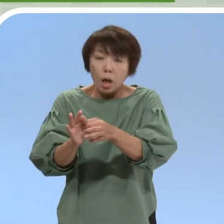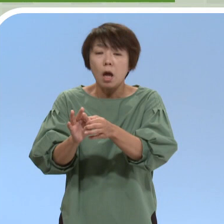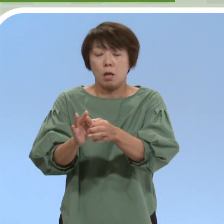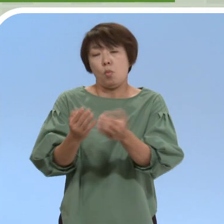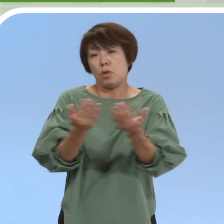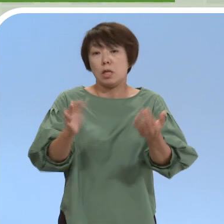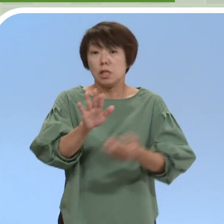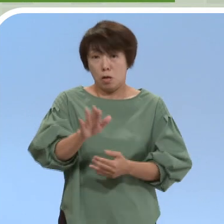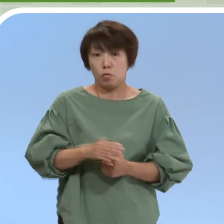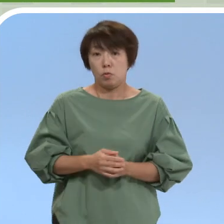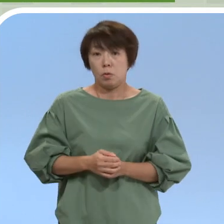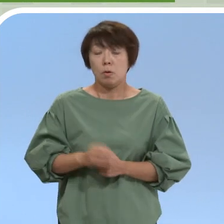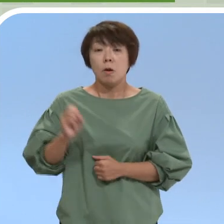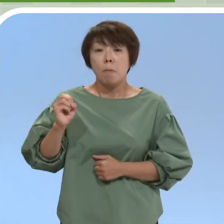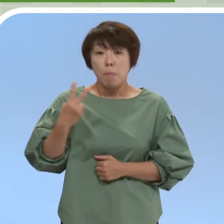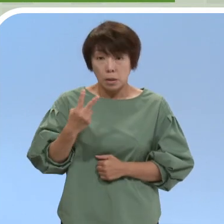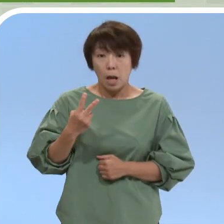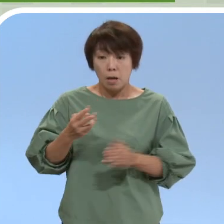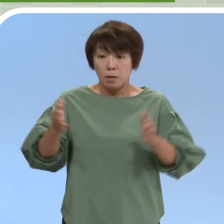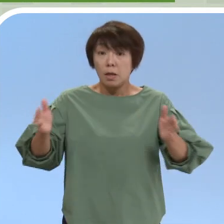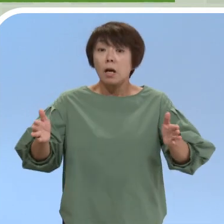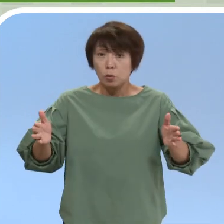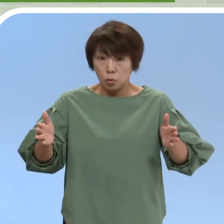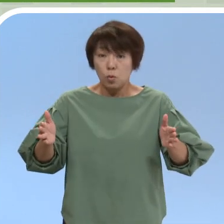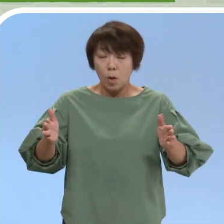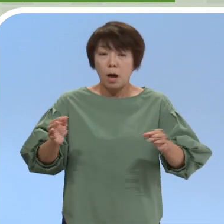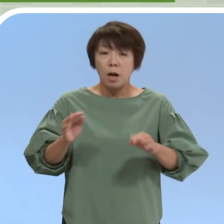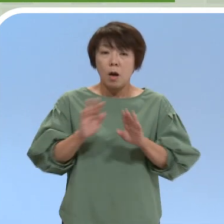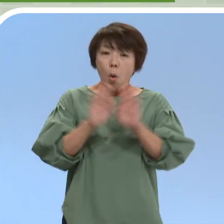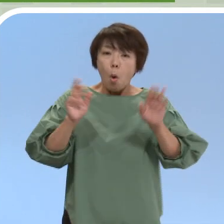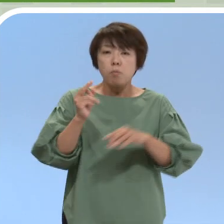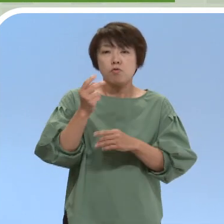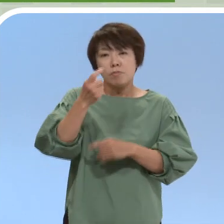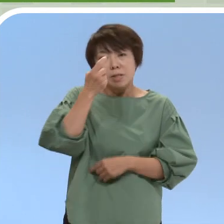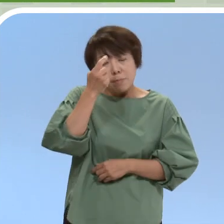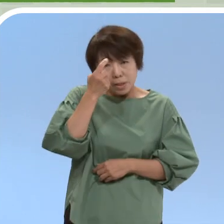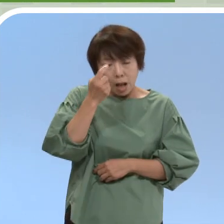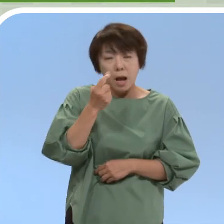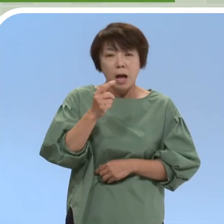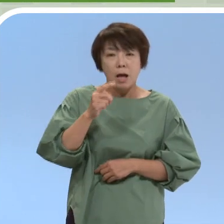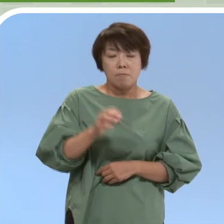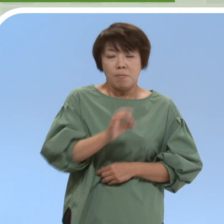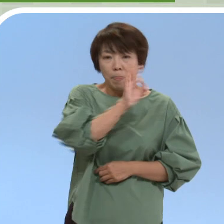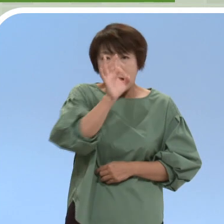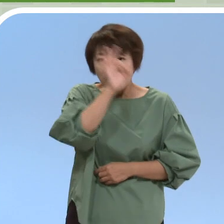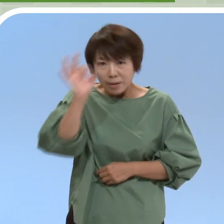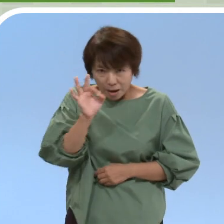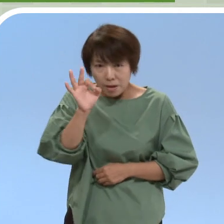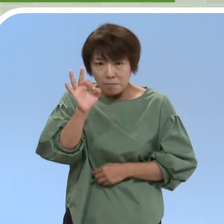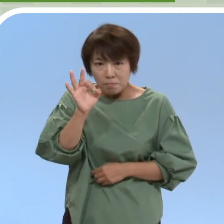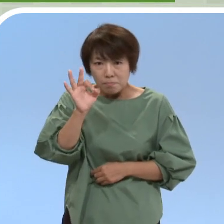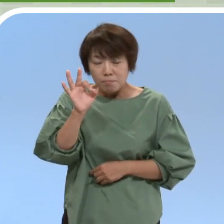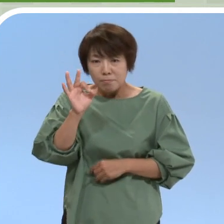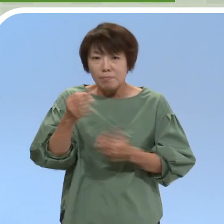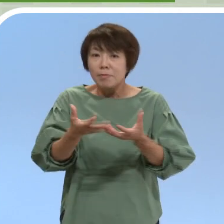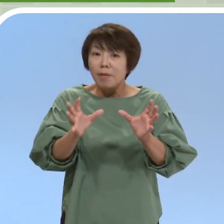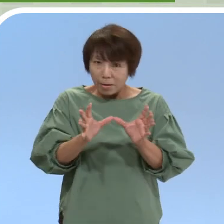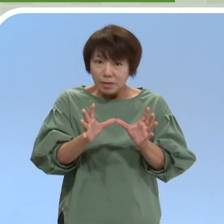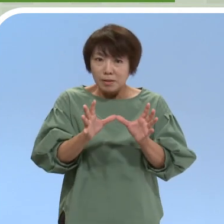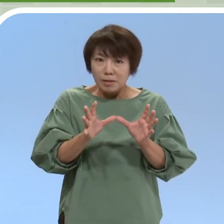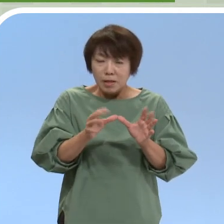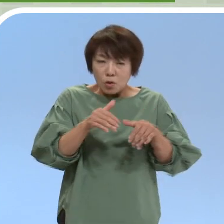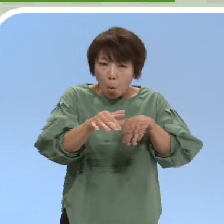します。また会期中にはオープンセミナー、一泊探検隊、一泊の妖怪探し